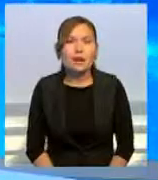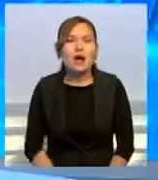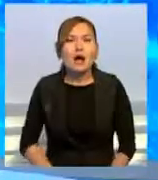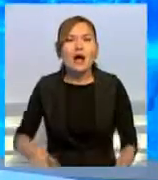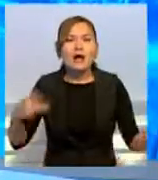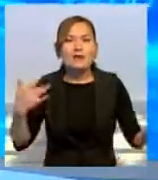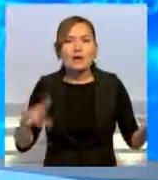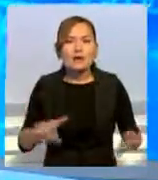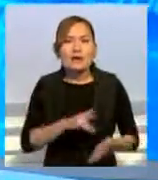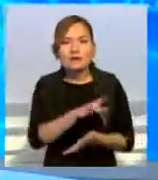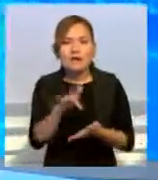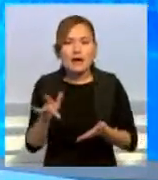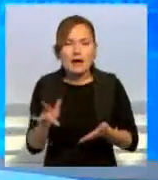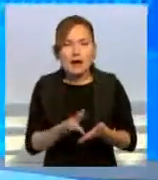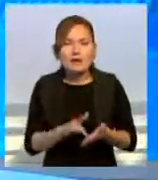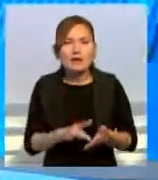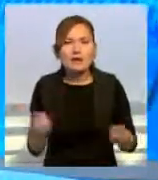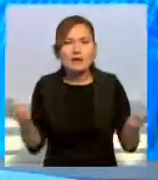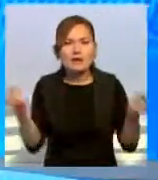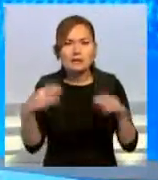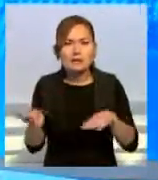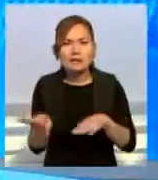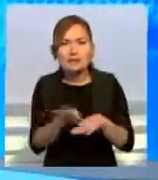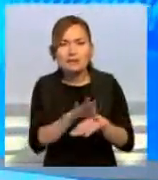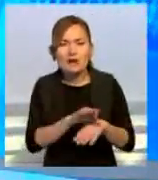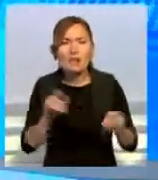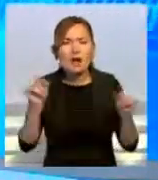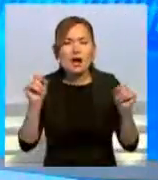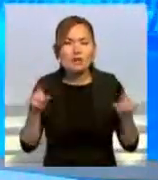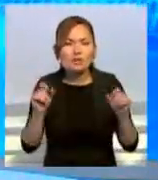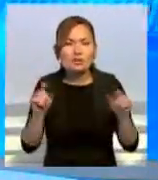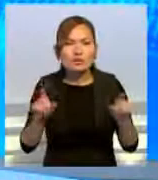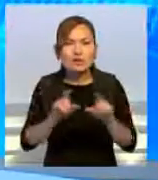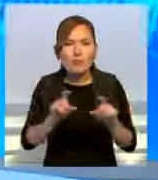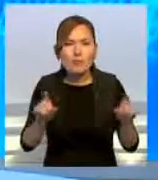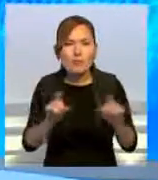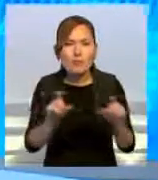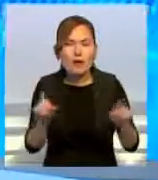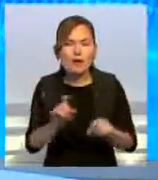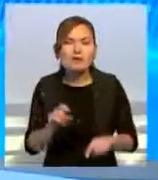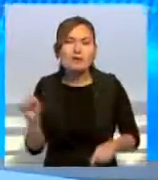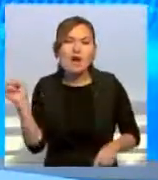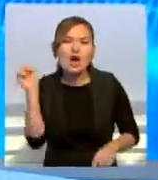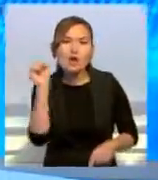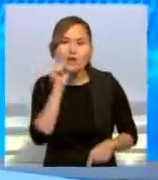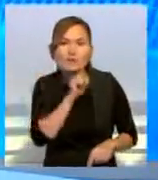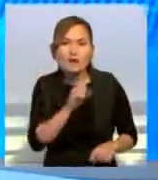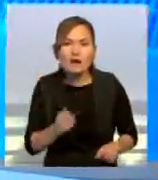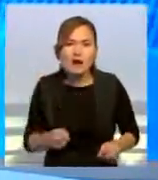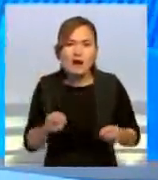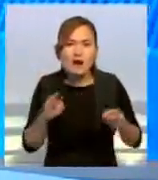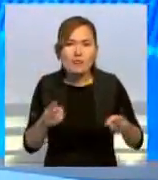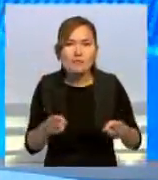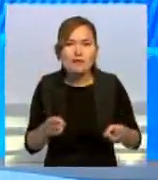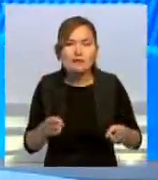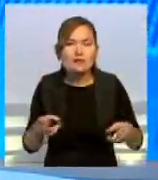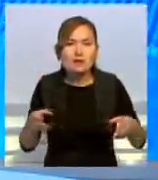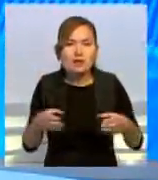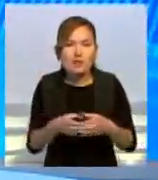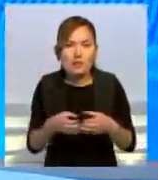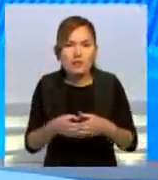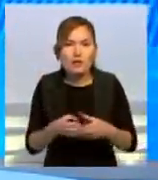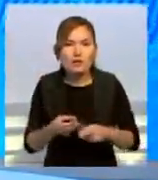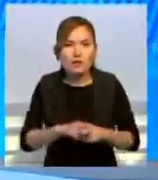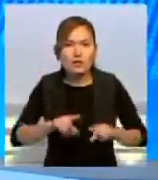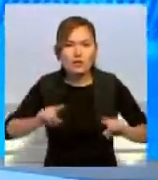Таразда зергерлік бұйымдар сататын дүкенге ұры түсті. Қарақшылар ауыл береке базарындағы дүңгіршектен 5,5 миллионға жуық теңге